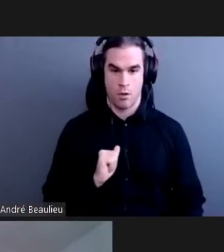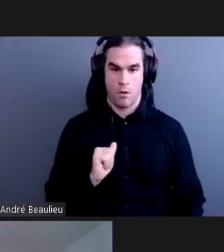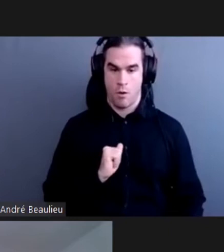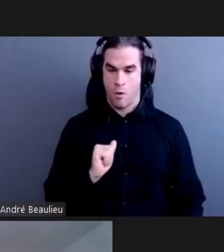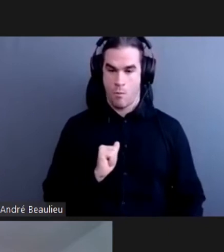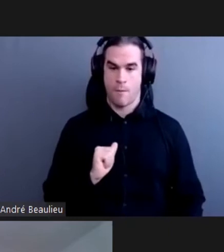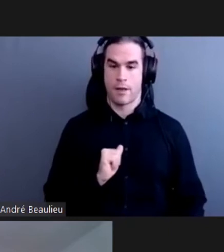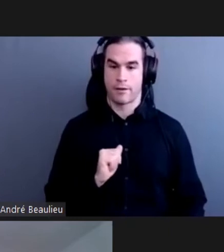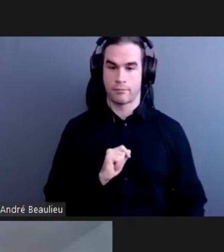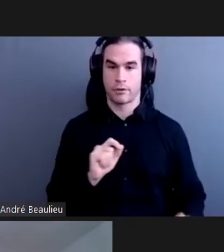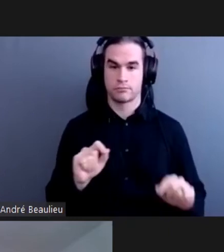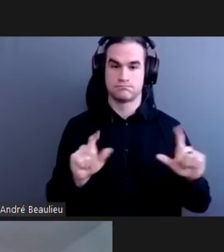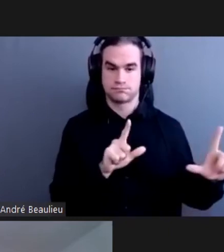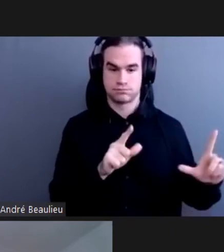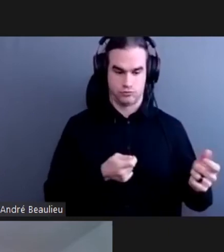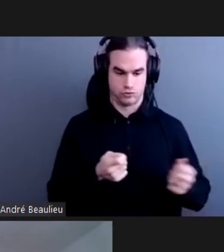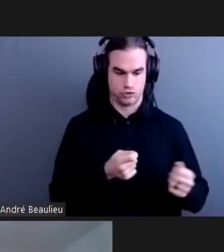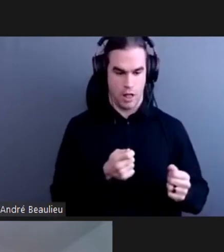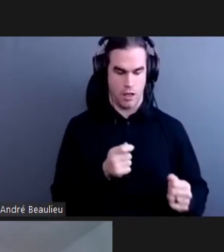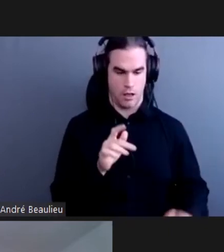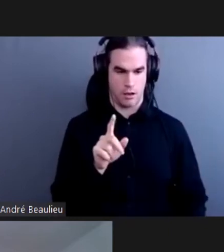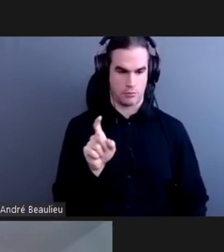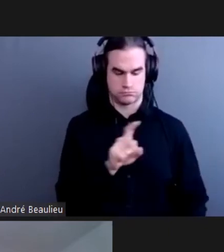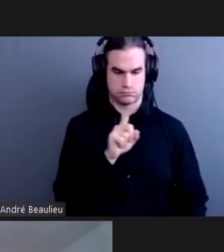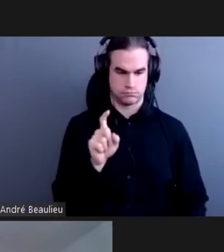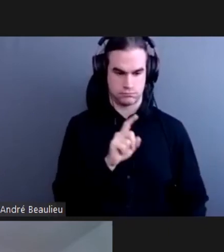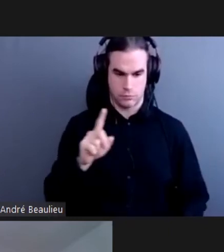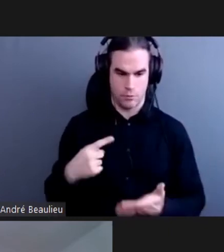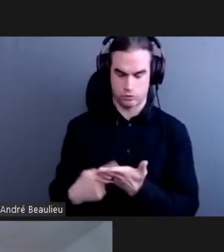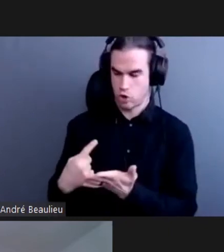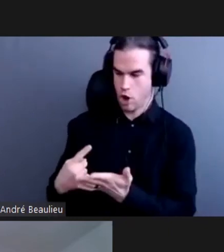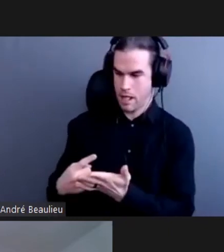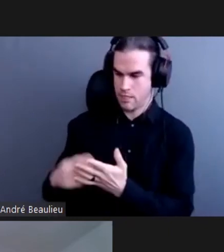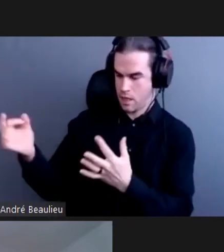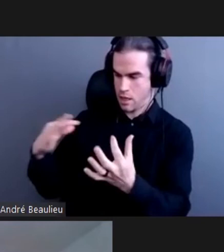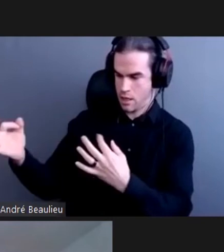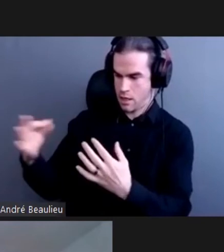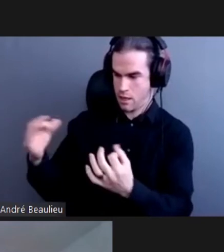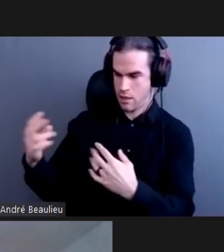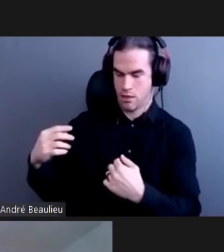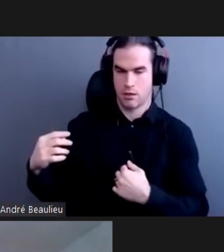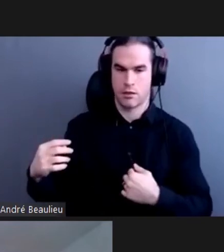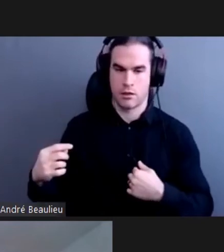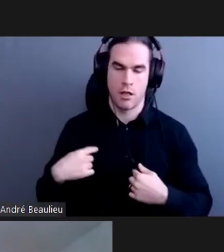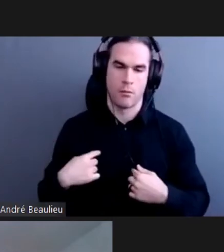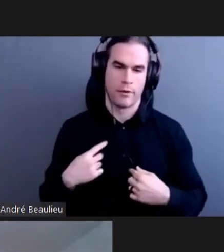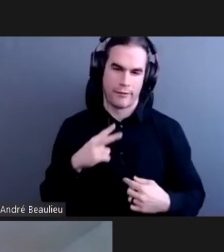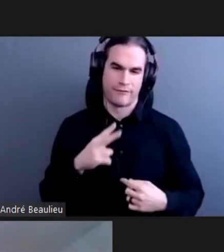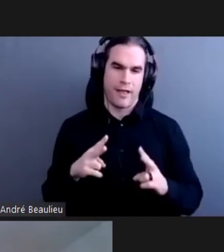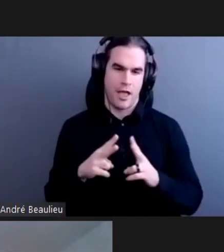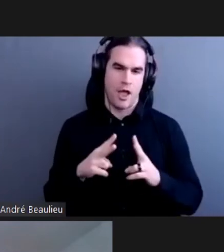des commentaires de mon équipe. C'était vraiment une conférence, j'en connais un bout, là, moi, sur la surdité et